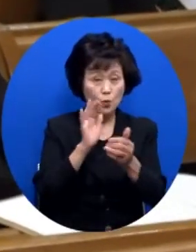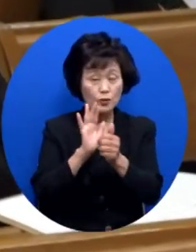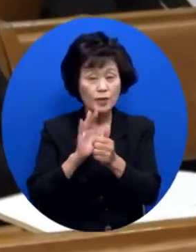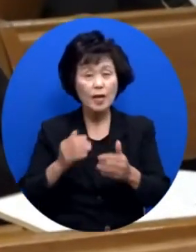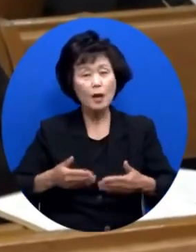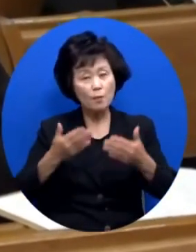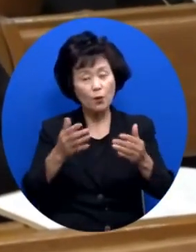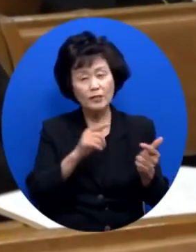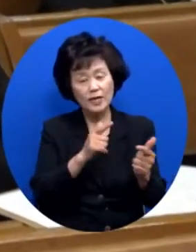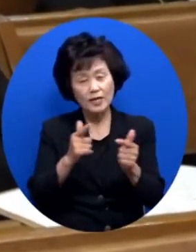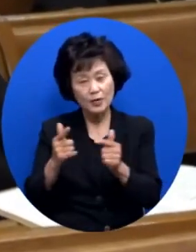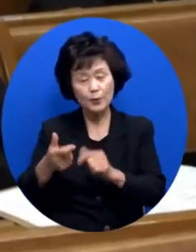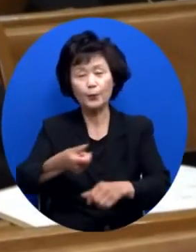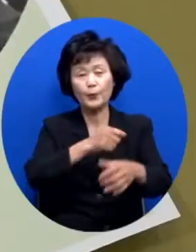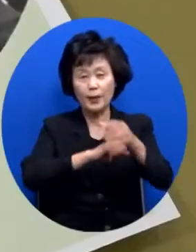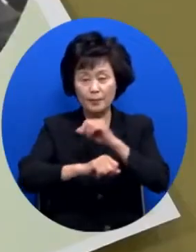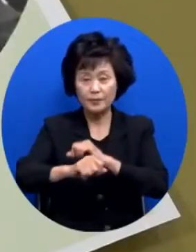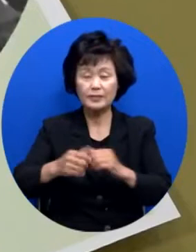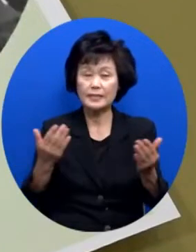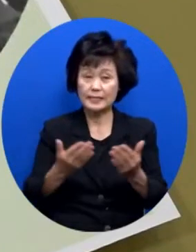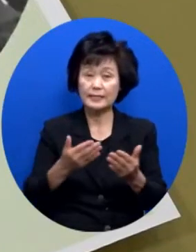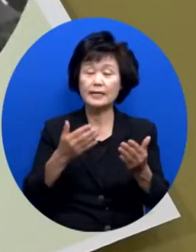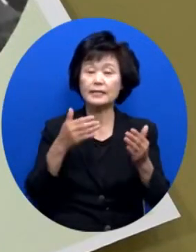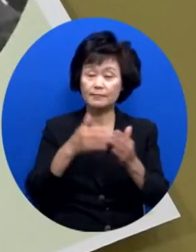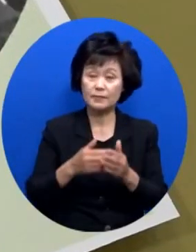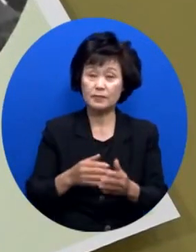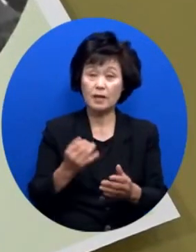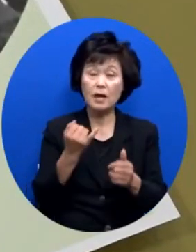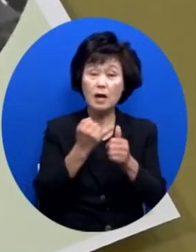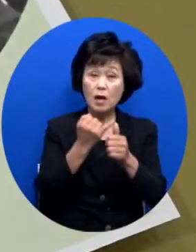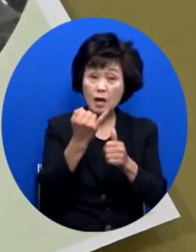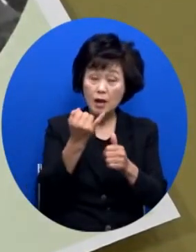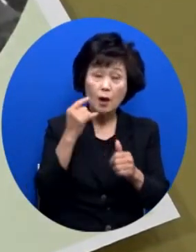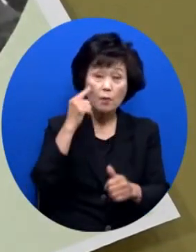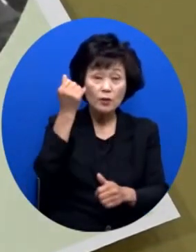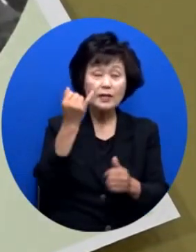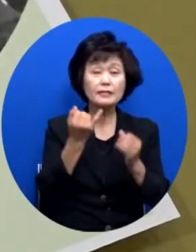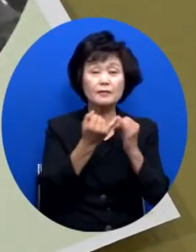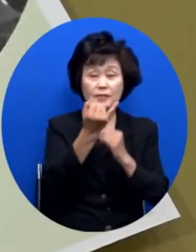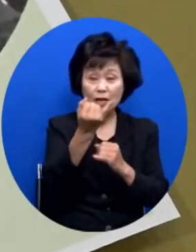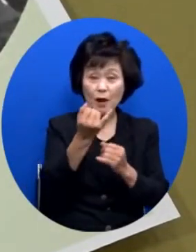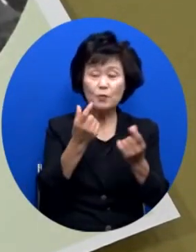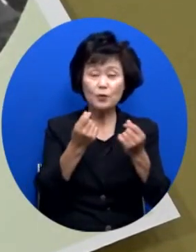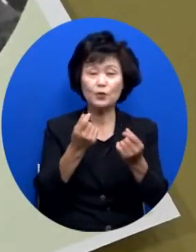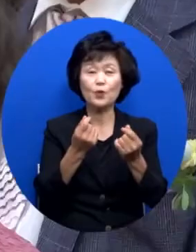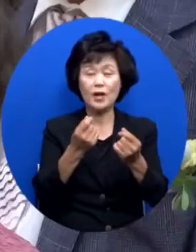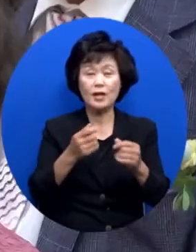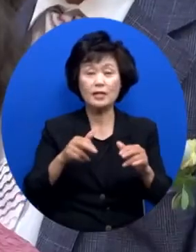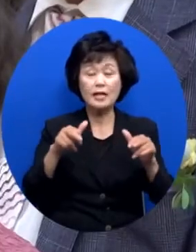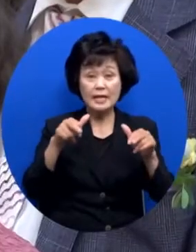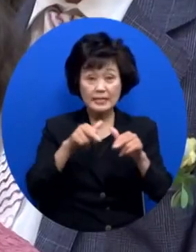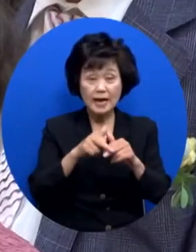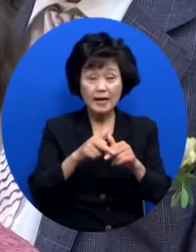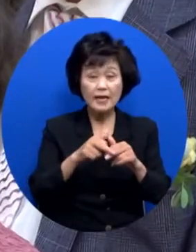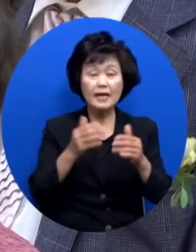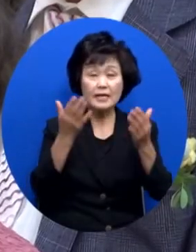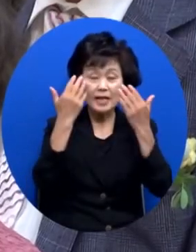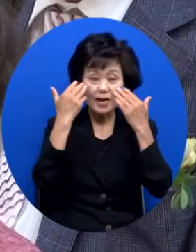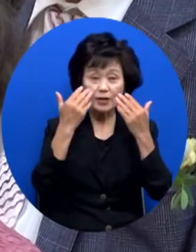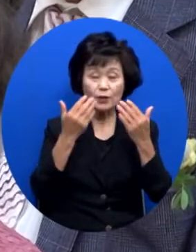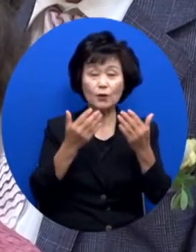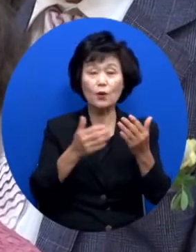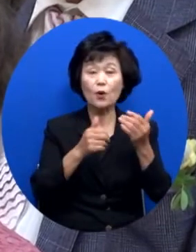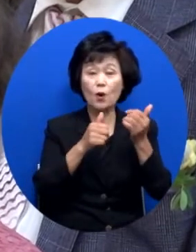왔습니다. 조 목사의 부인인 최용여 사모 역시 장애인 학교 교장 퇴임 시 받은 퇴직금